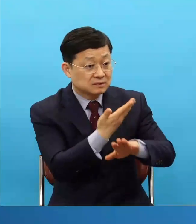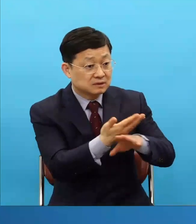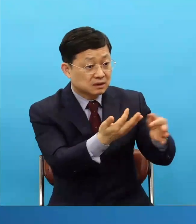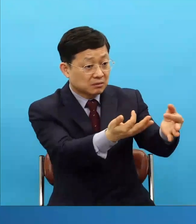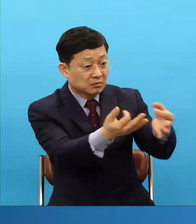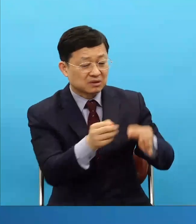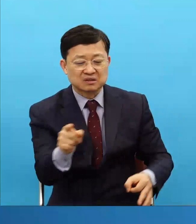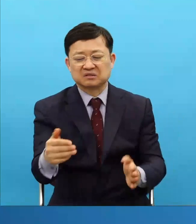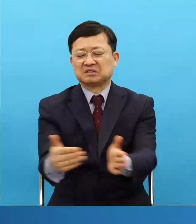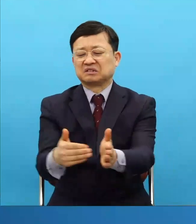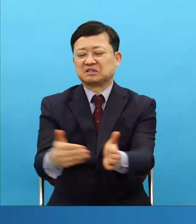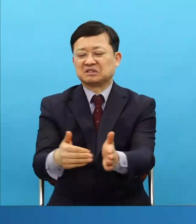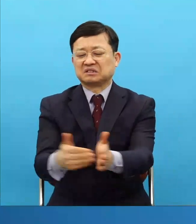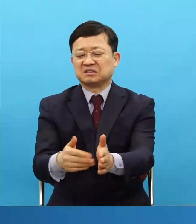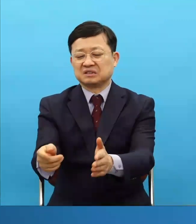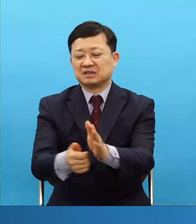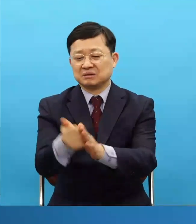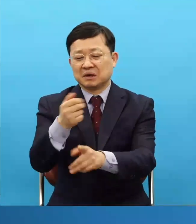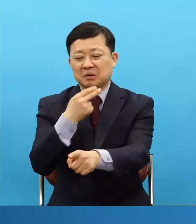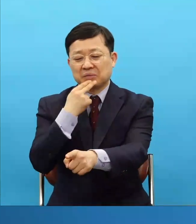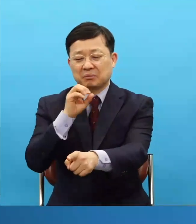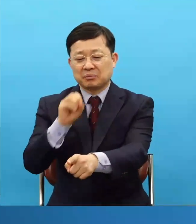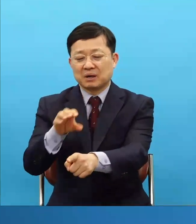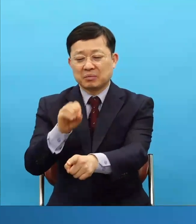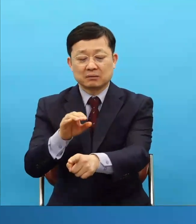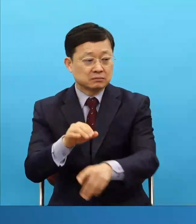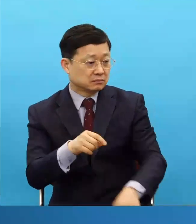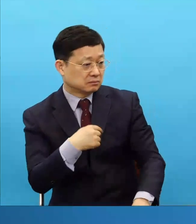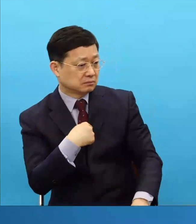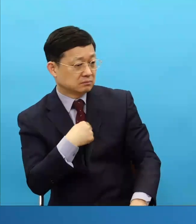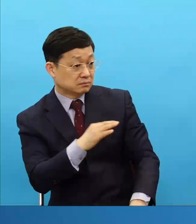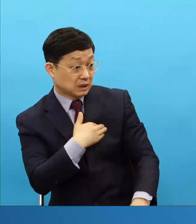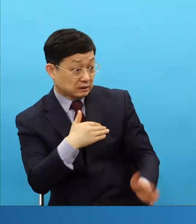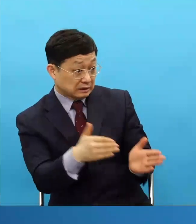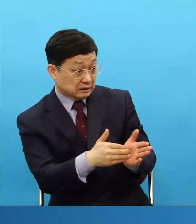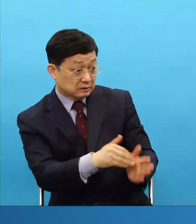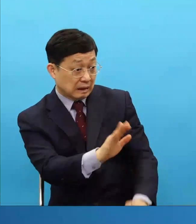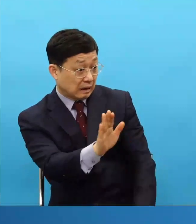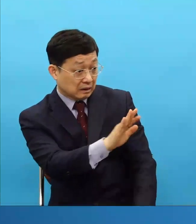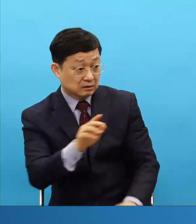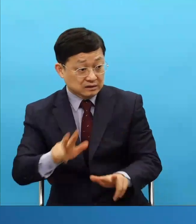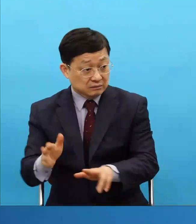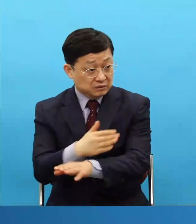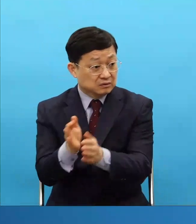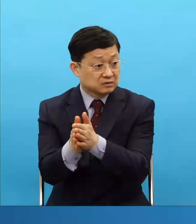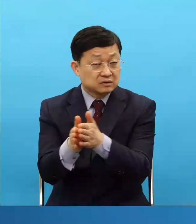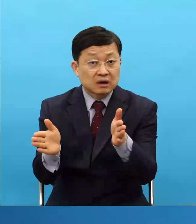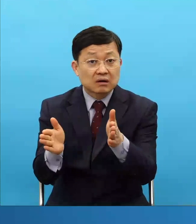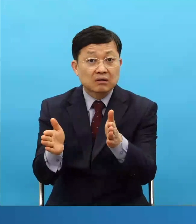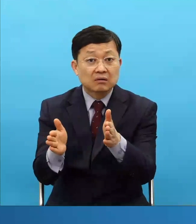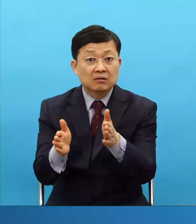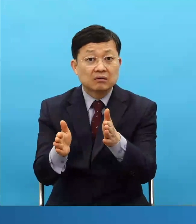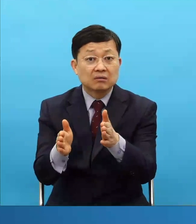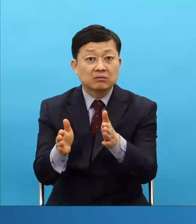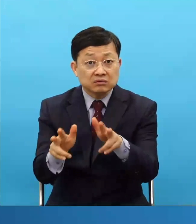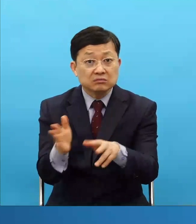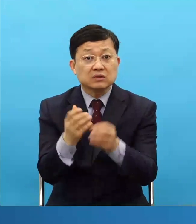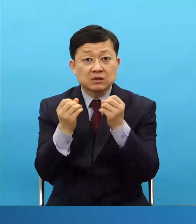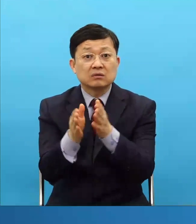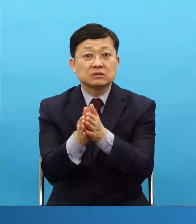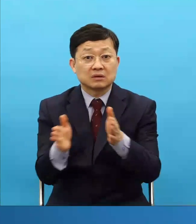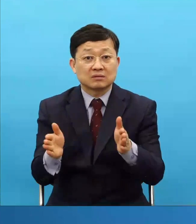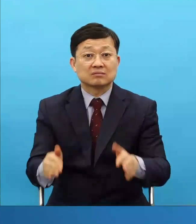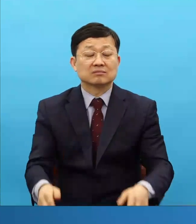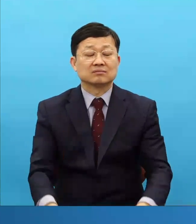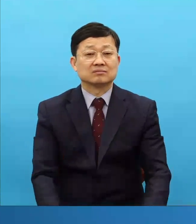생각했는데 기도하는 중직자 산업이 볼 때는 시작이었어요. We haven't even begun yet. Everyone else thinks that it's over, but for these praying church officers, business people, it